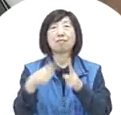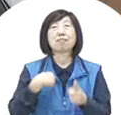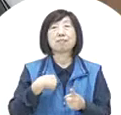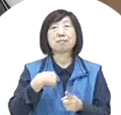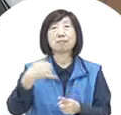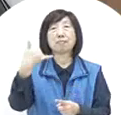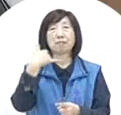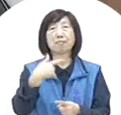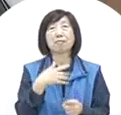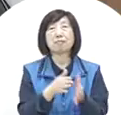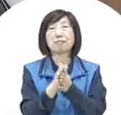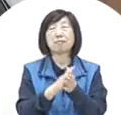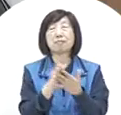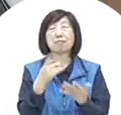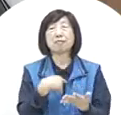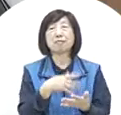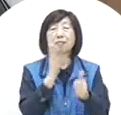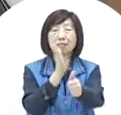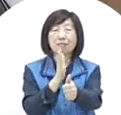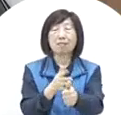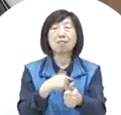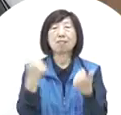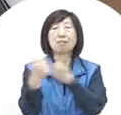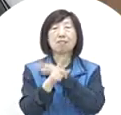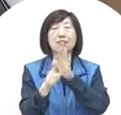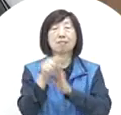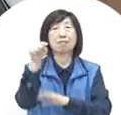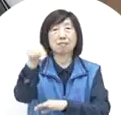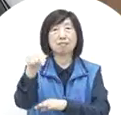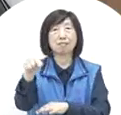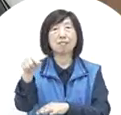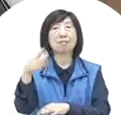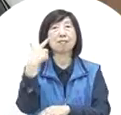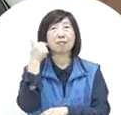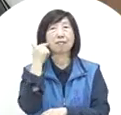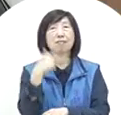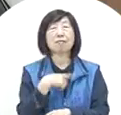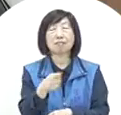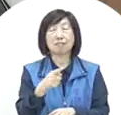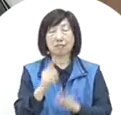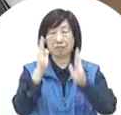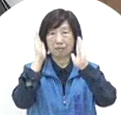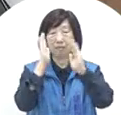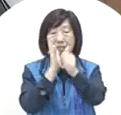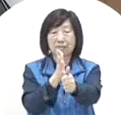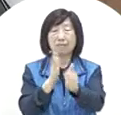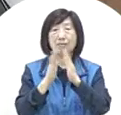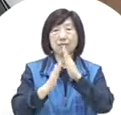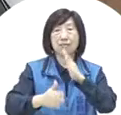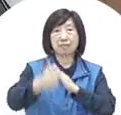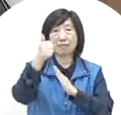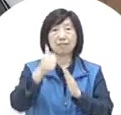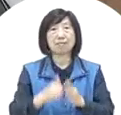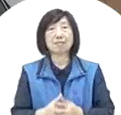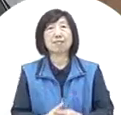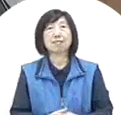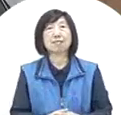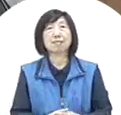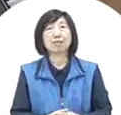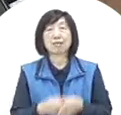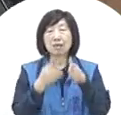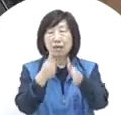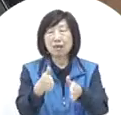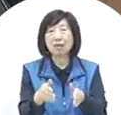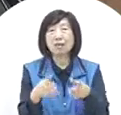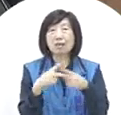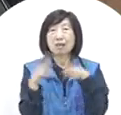询你，我要代表林黄明先生认真的诚恳的问侯市长，针对恩恩